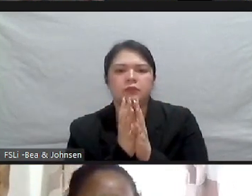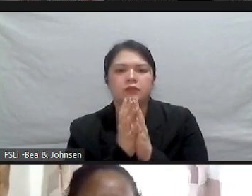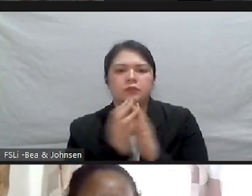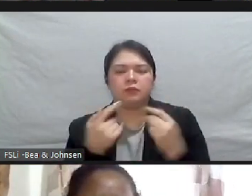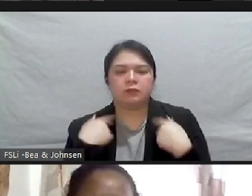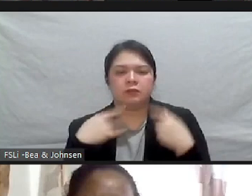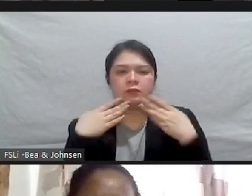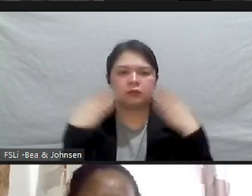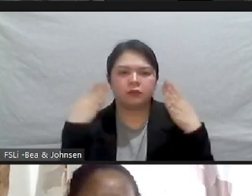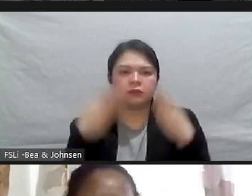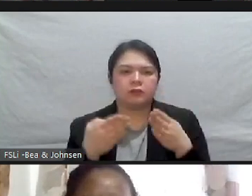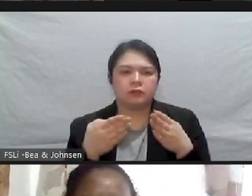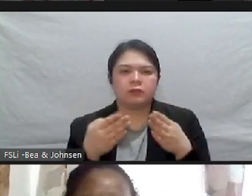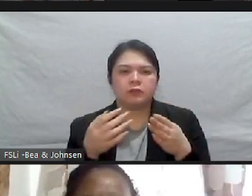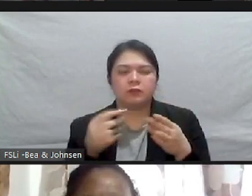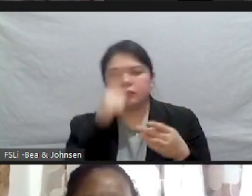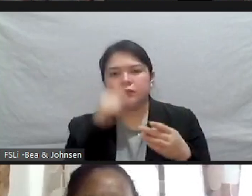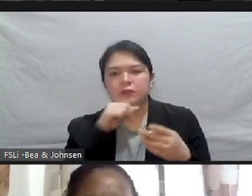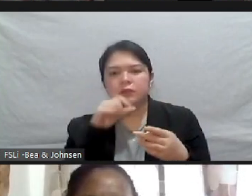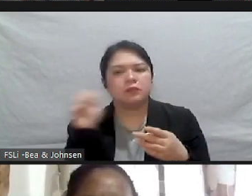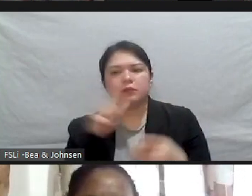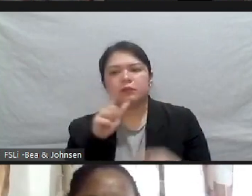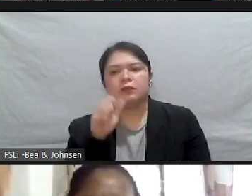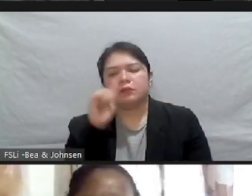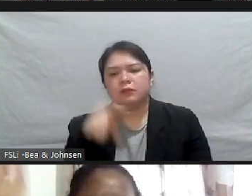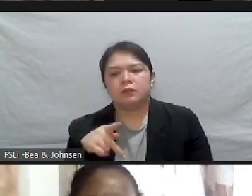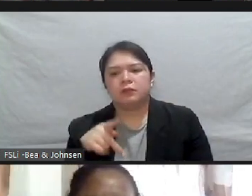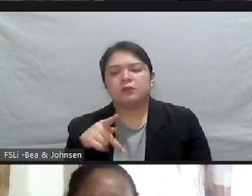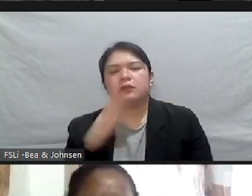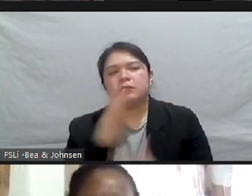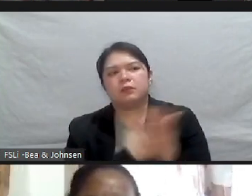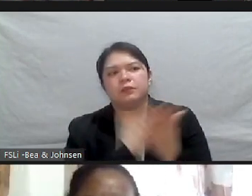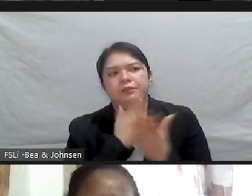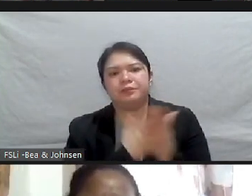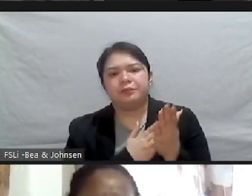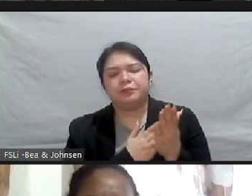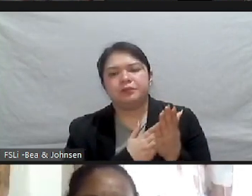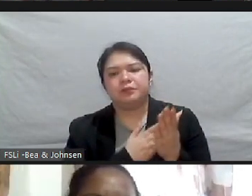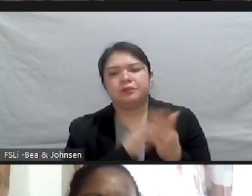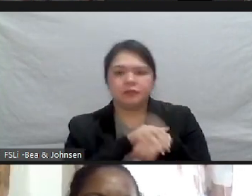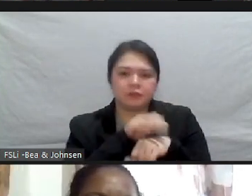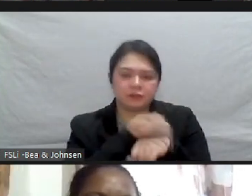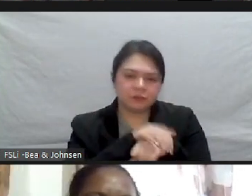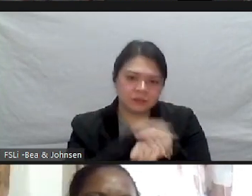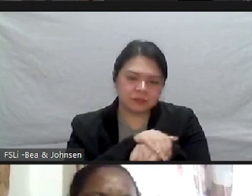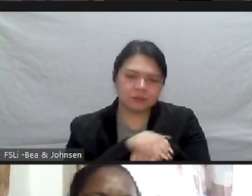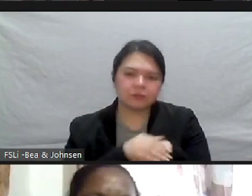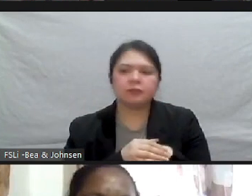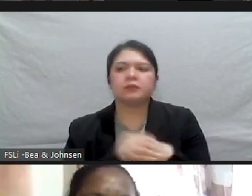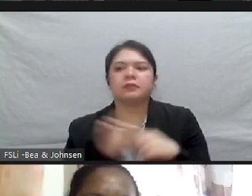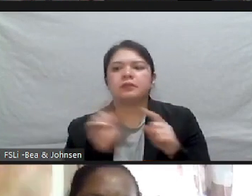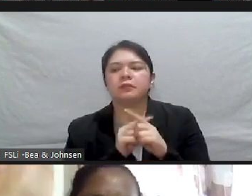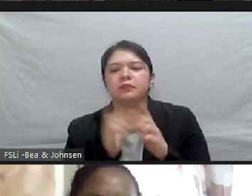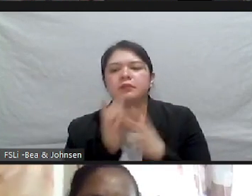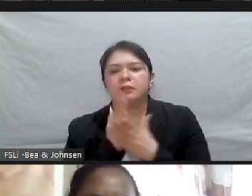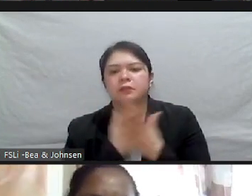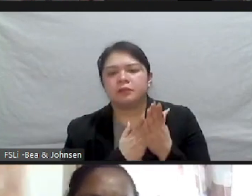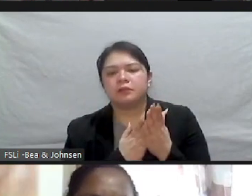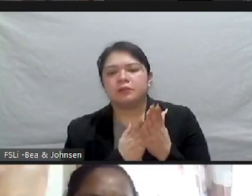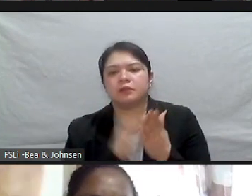ha, kasi hindi naman lahat ng IP, ano? Alam ko may mga iba na gusto nila English na sila, pero may mga IP talaga na